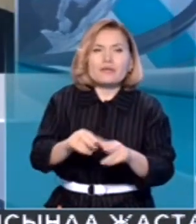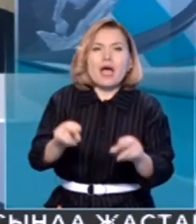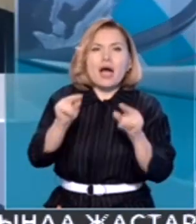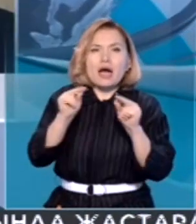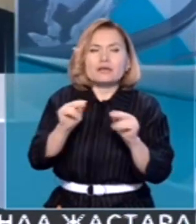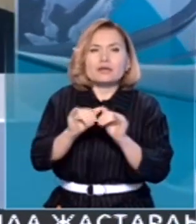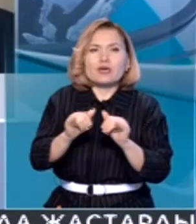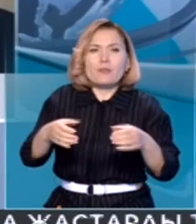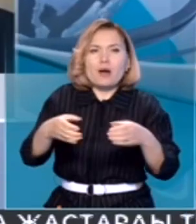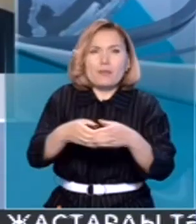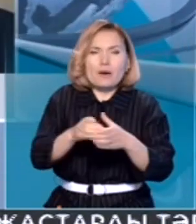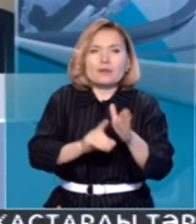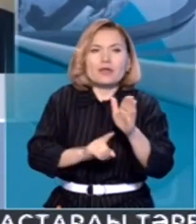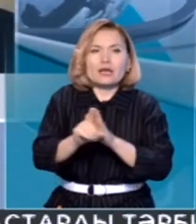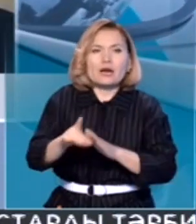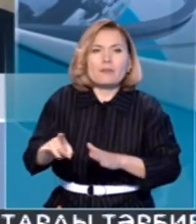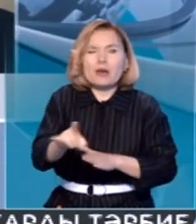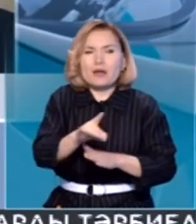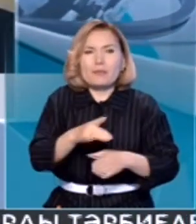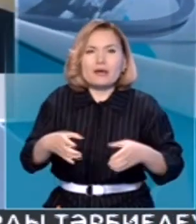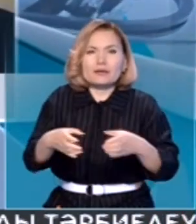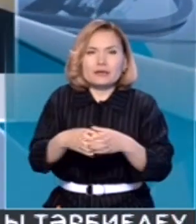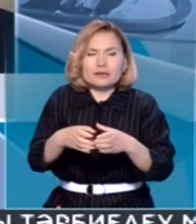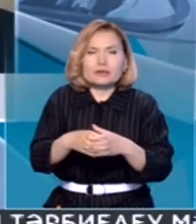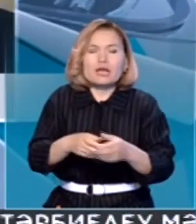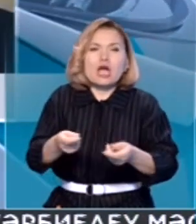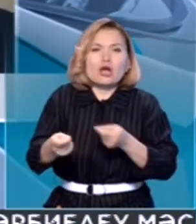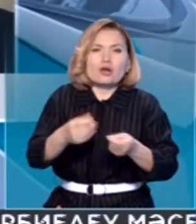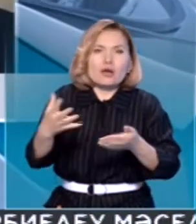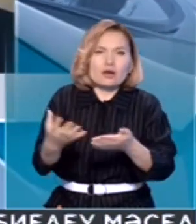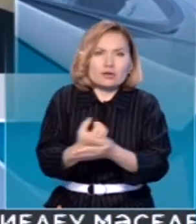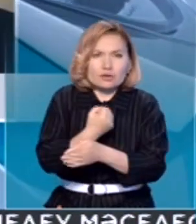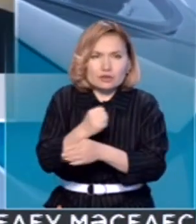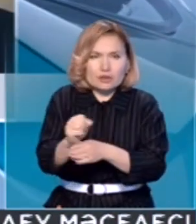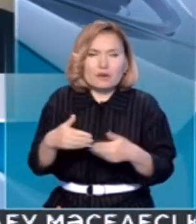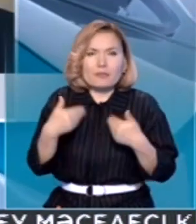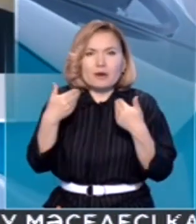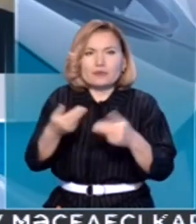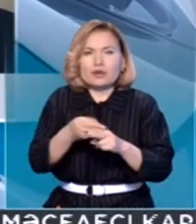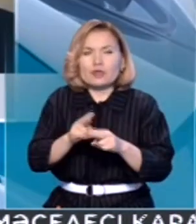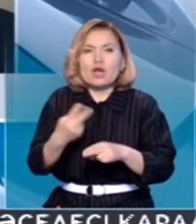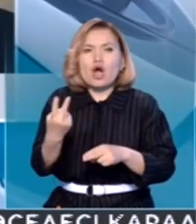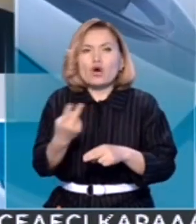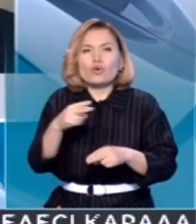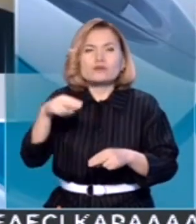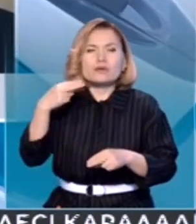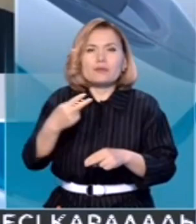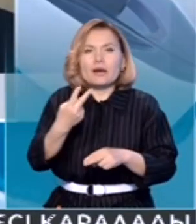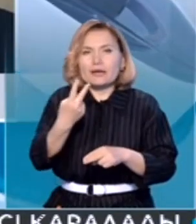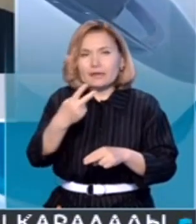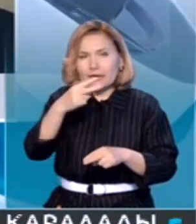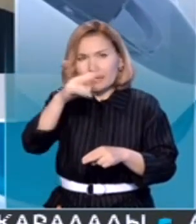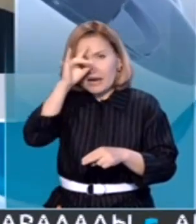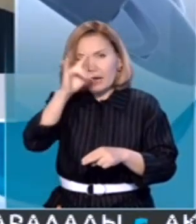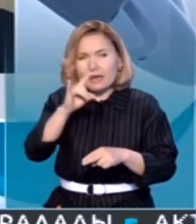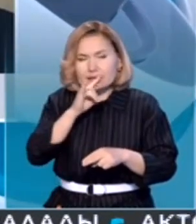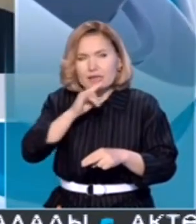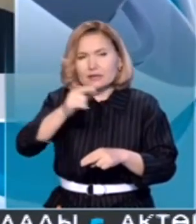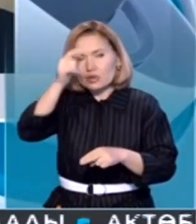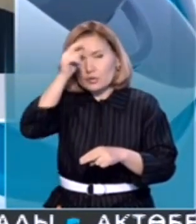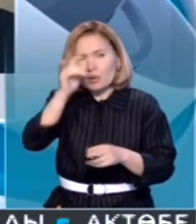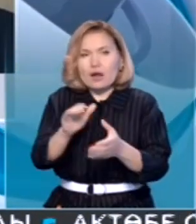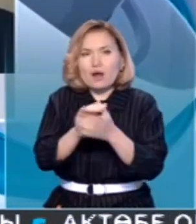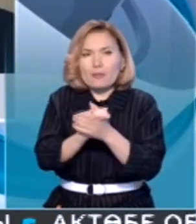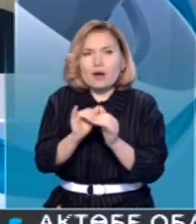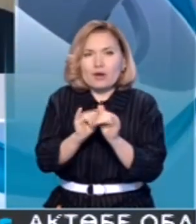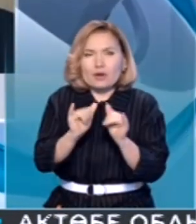және даму партиясы бастаған республикалық альянстың жеткен жетістігін атап өтті. Сондай-ақ қос президент екі ел арасындағы ынтымақтастықты одан